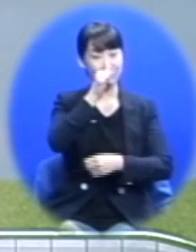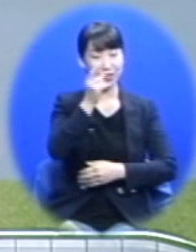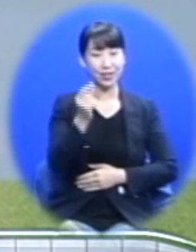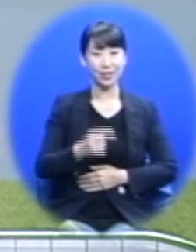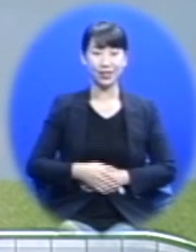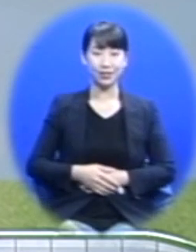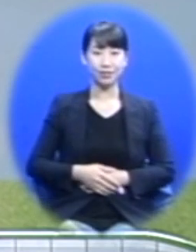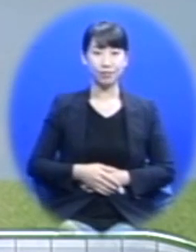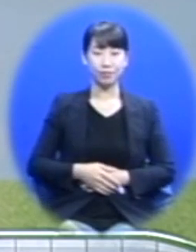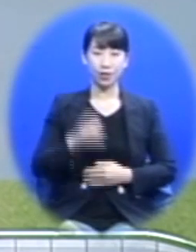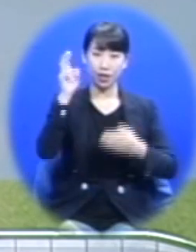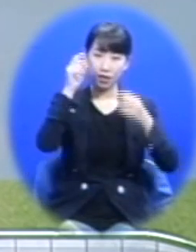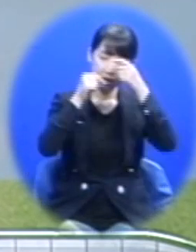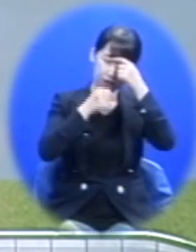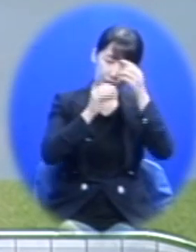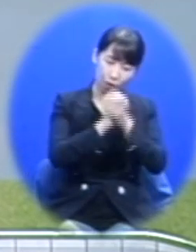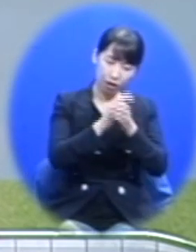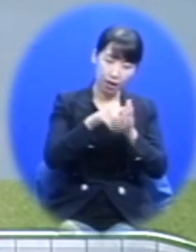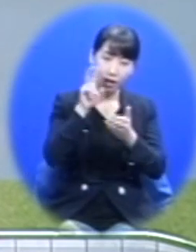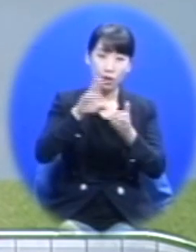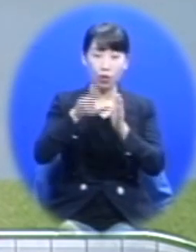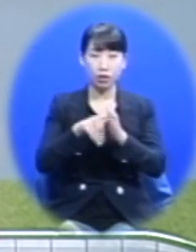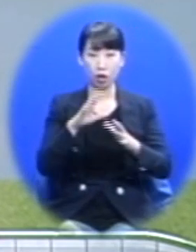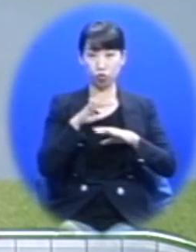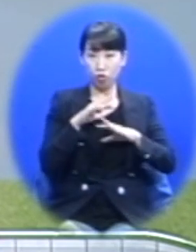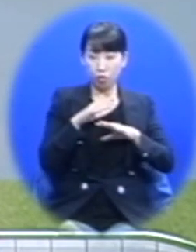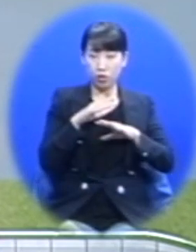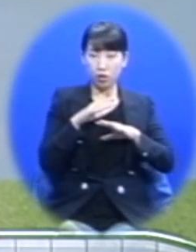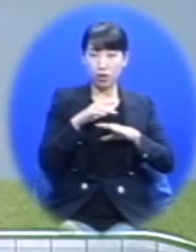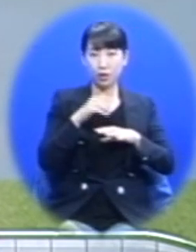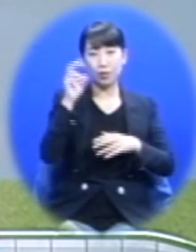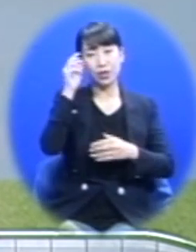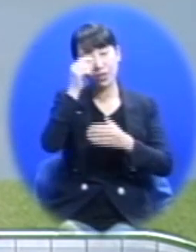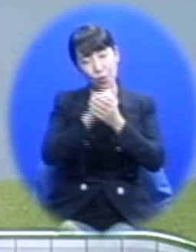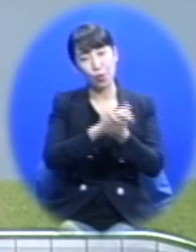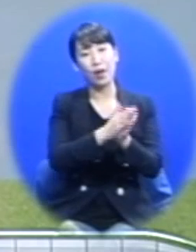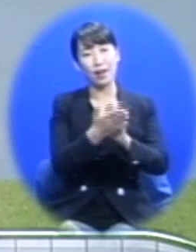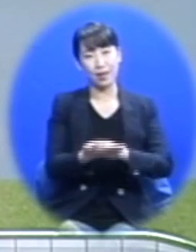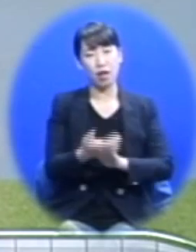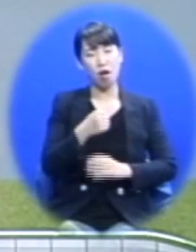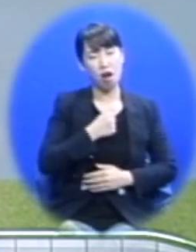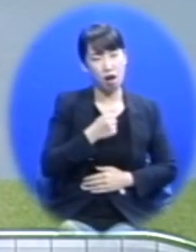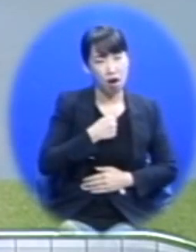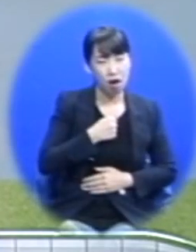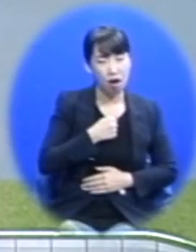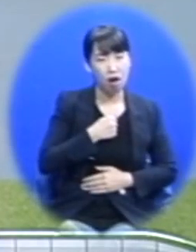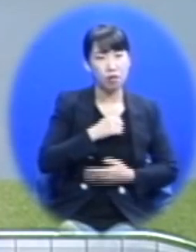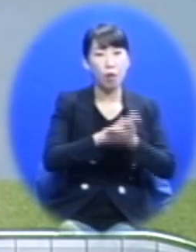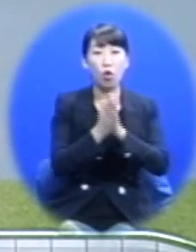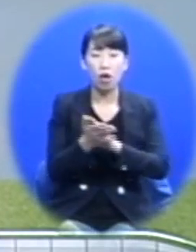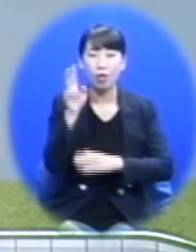내 마음의 두려움이 기도로 바뀝니다. 탄식과 한숨이 노래가 됩니다.